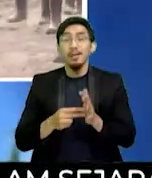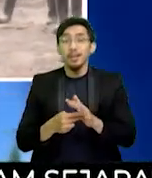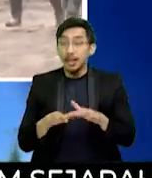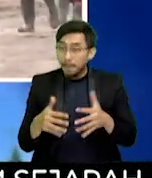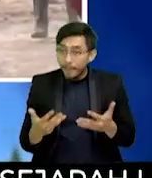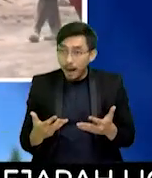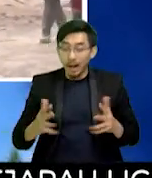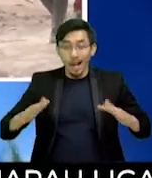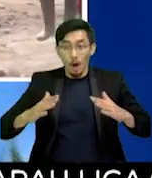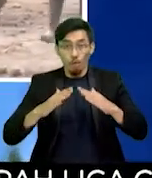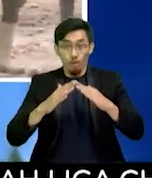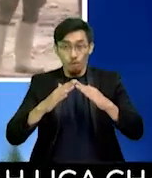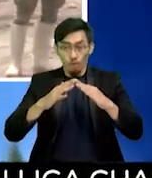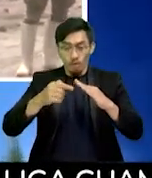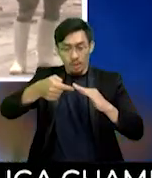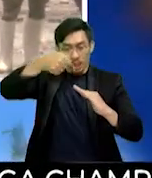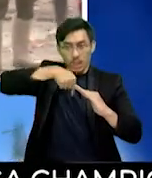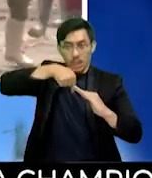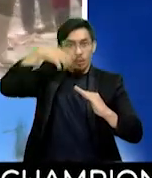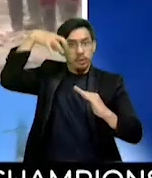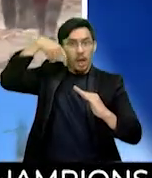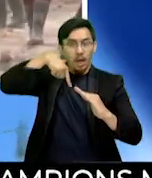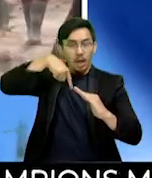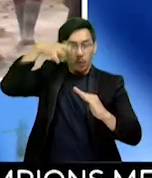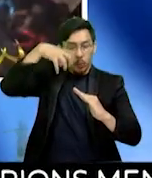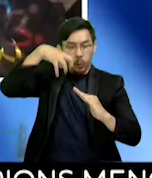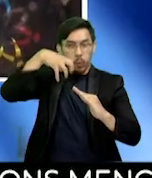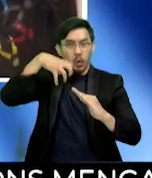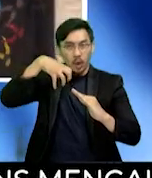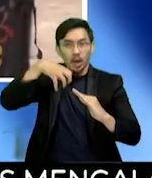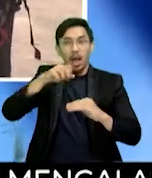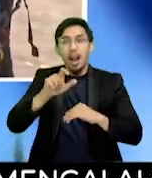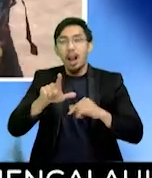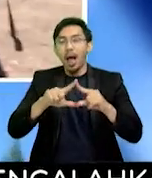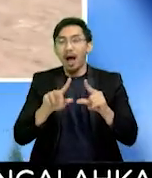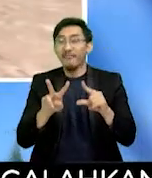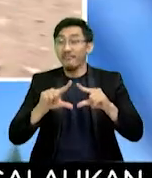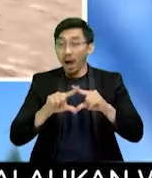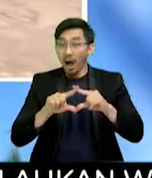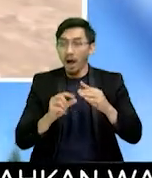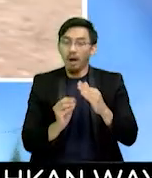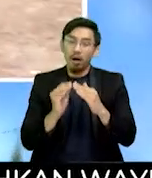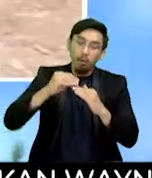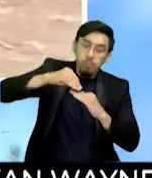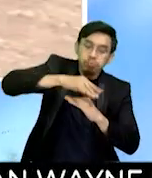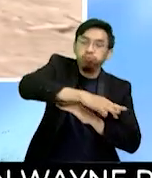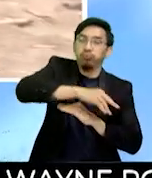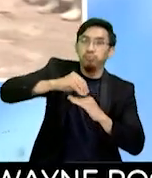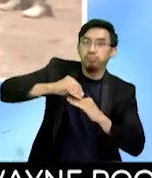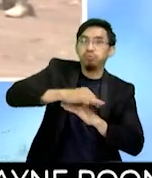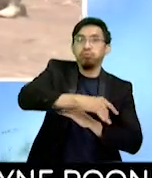cukup deras dan mengakibatkan adanya turunan lava yang menuju ke arah kemari. Untuk itulah seluruh tim relawan maupun